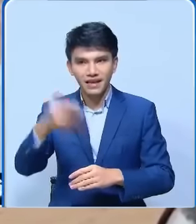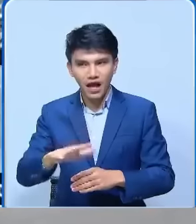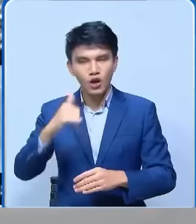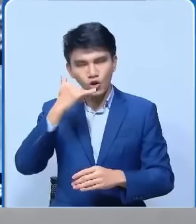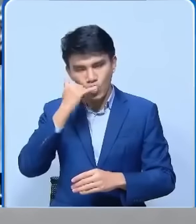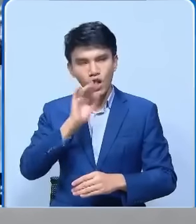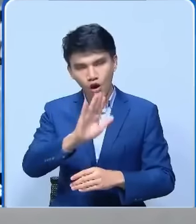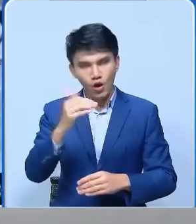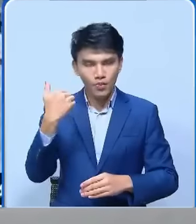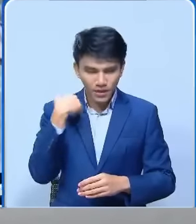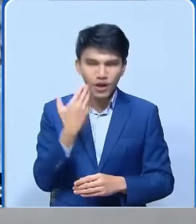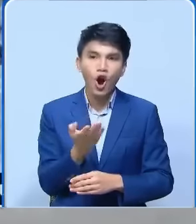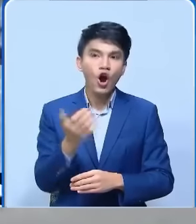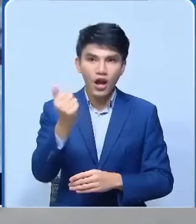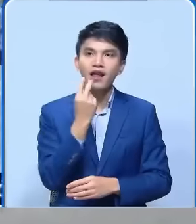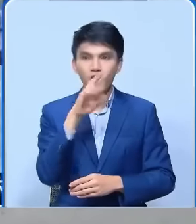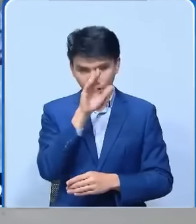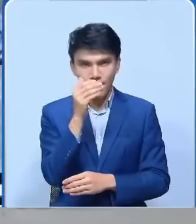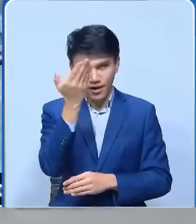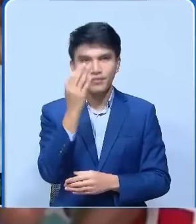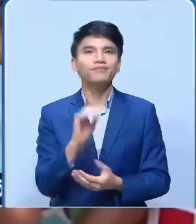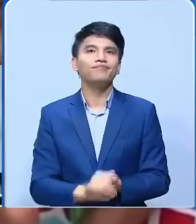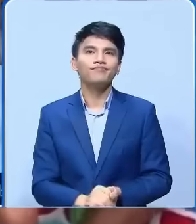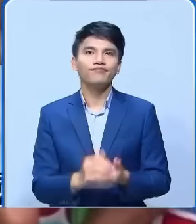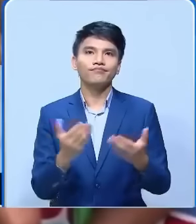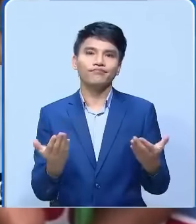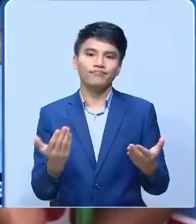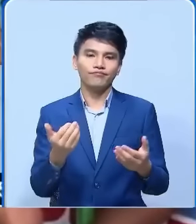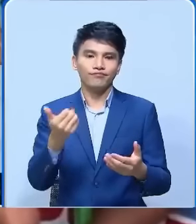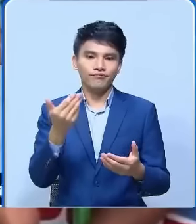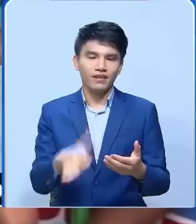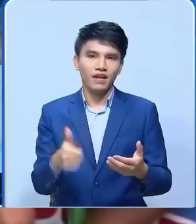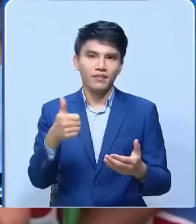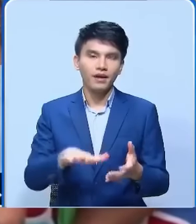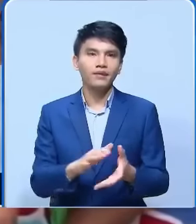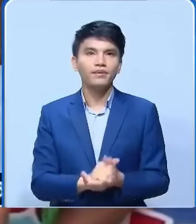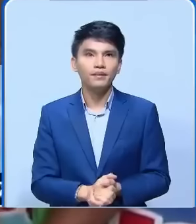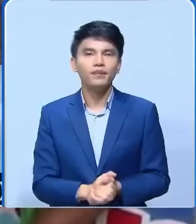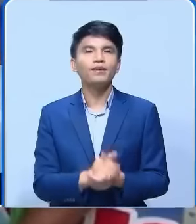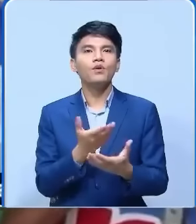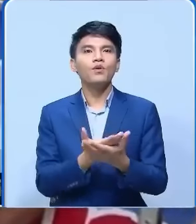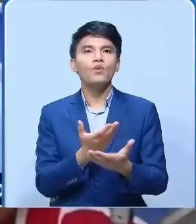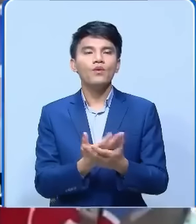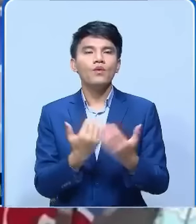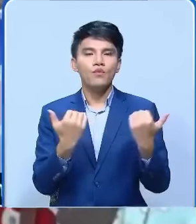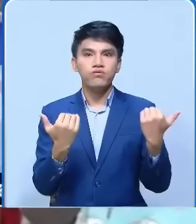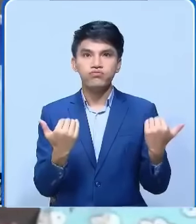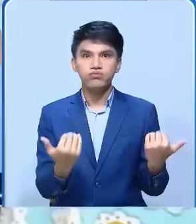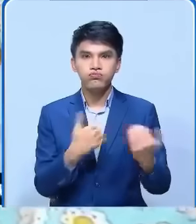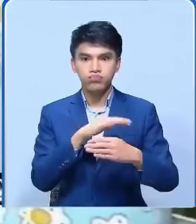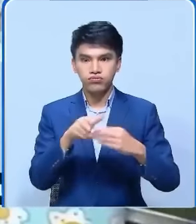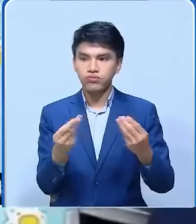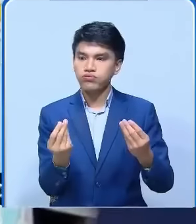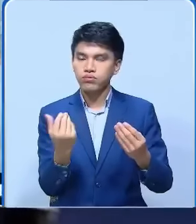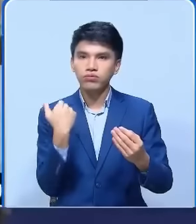ทรศัพท์มือถือไหมคะขอหน่อยค่ะเดี๋ยวจะดูให้ พัก ๆมันจะไม่ได้เสียแต่ไอ้หมื่นนึงเนี่ยสิไอ้เงินที่มันตีมีติดบัญชีอยู่เท่าไหร่อ่ะมัน